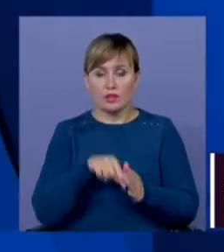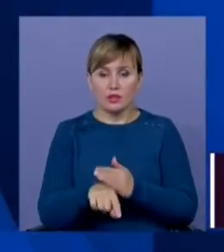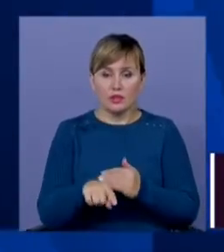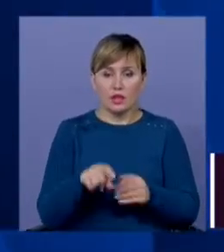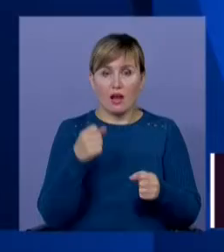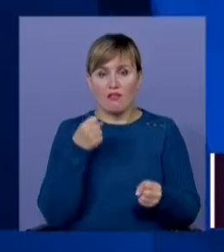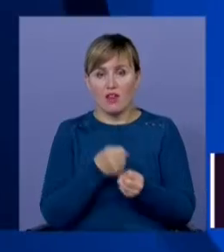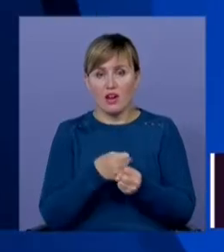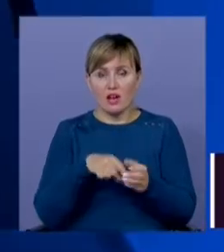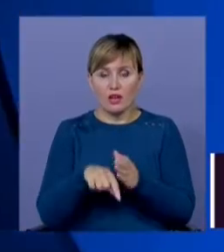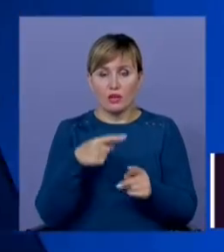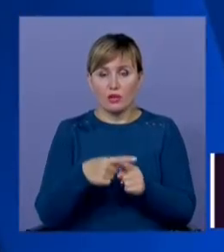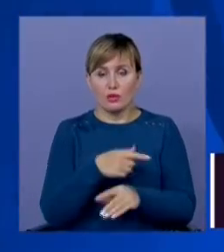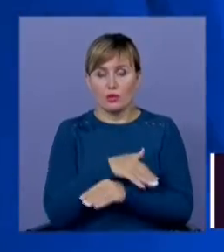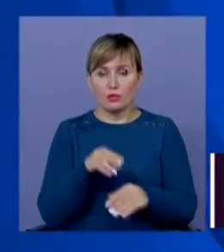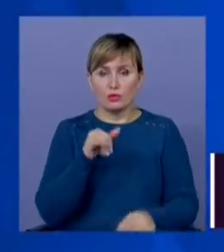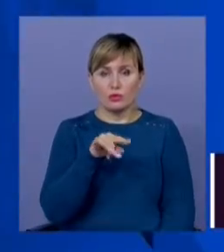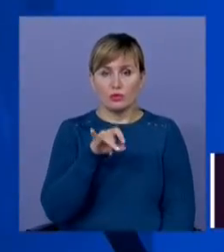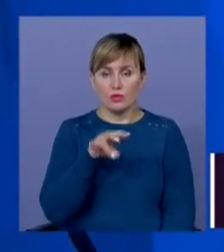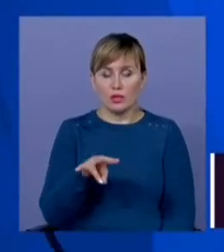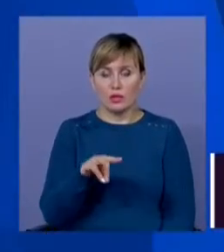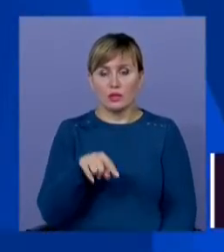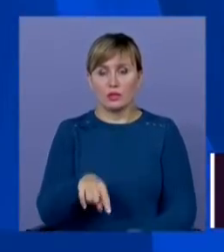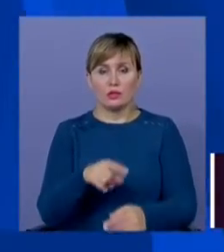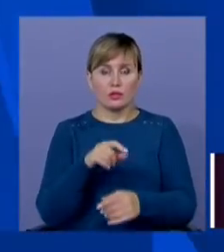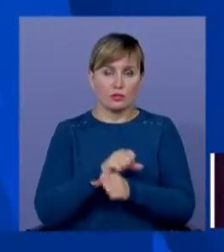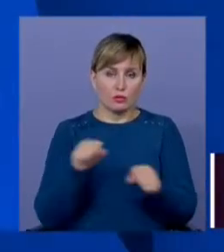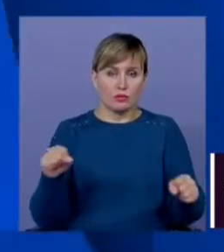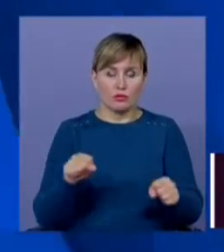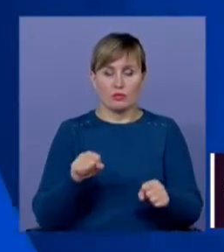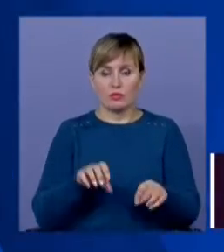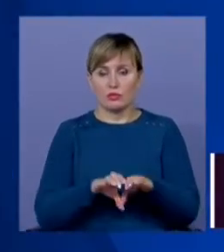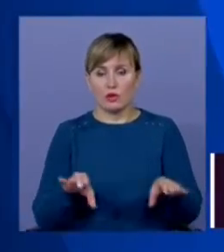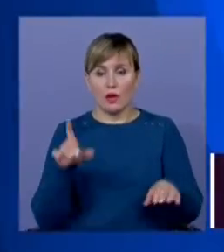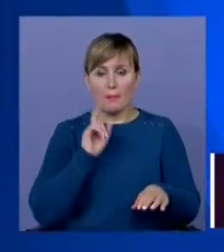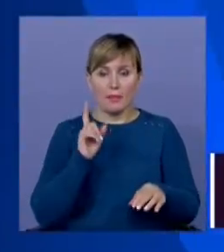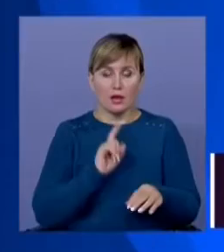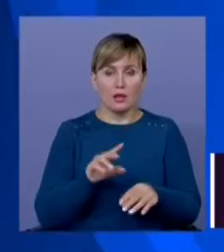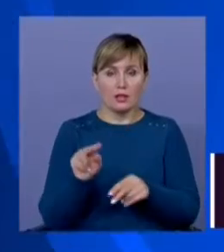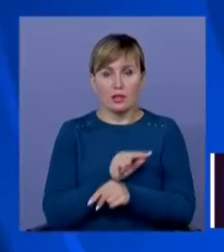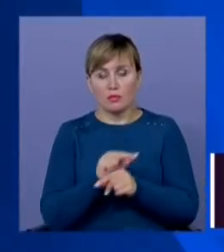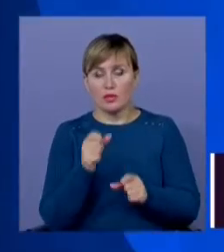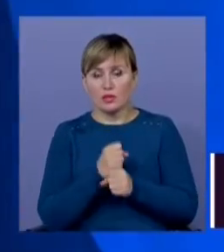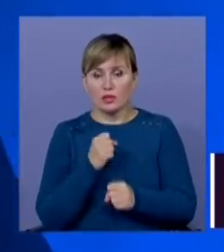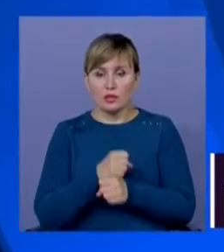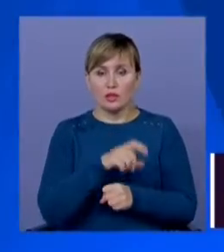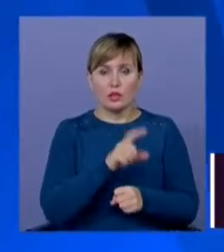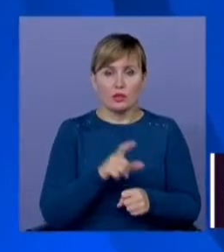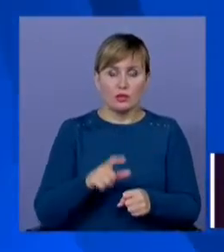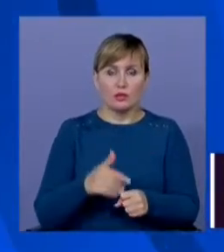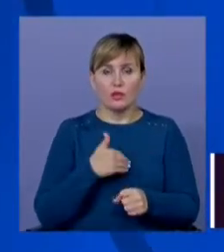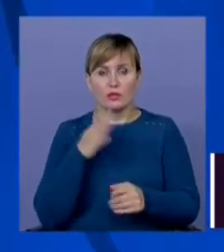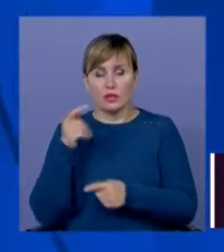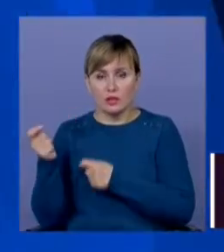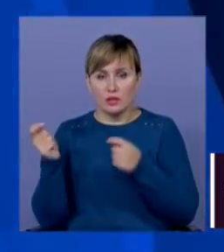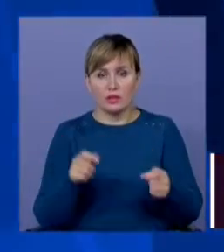техногенная авария. На пересечении улиц Туран-Сыганак вновь прорвало водопровод. А пока коммунальщики проводили ремонтные работы, людям пытались подвозить